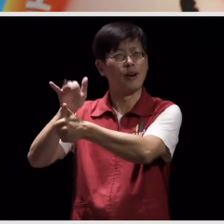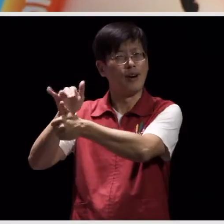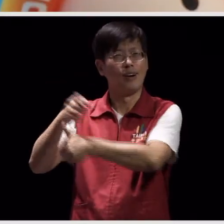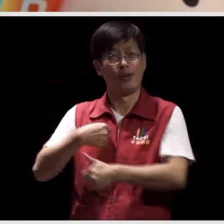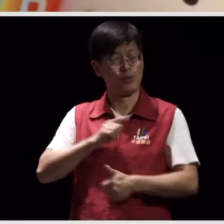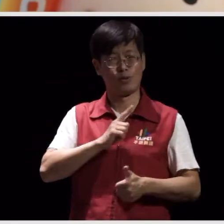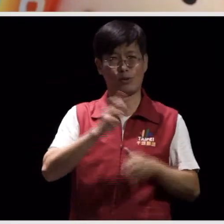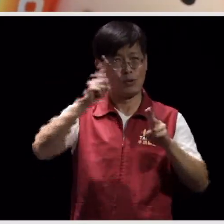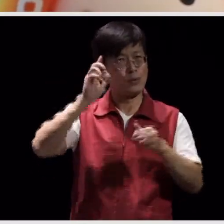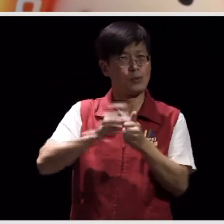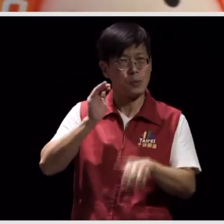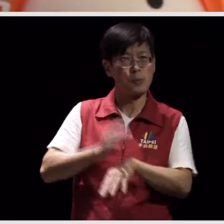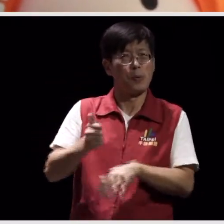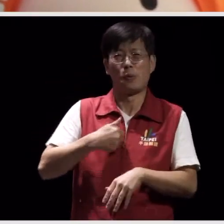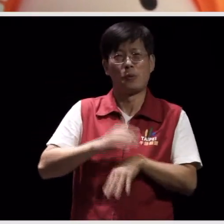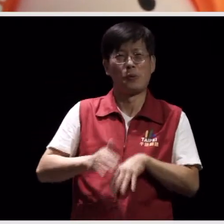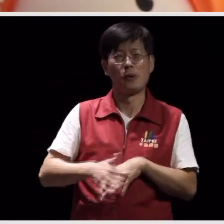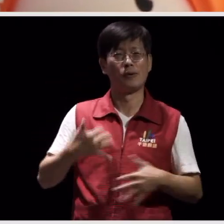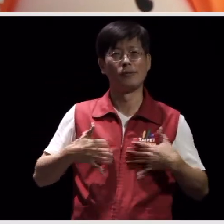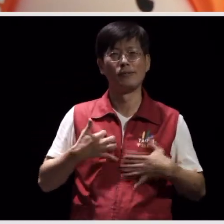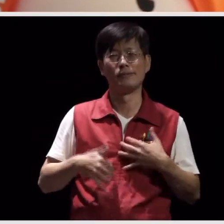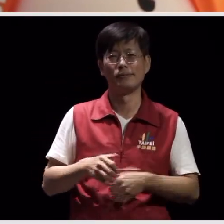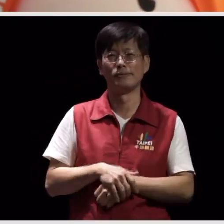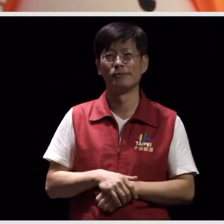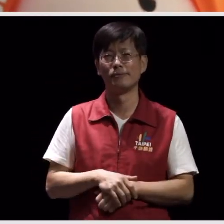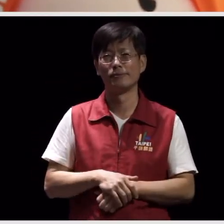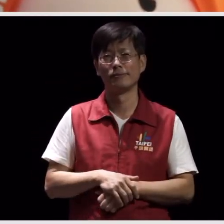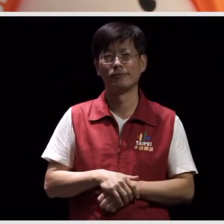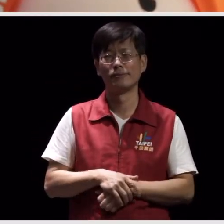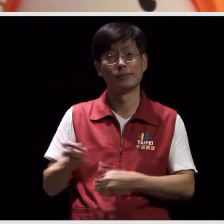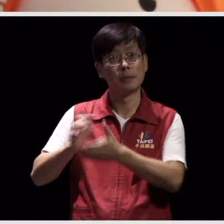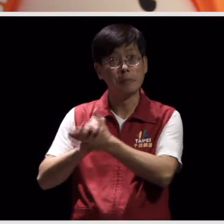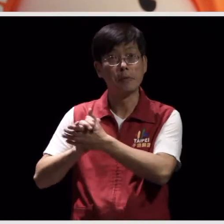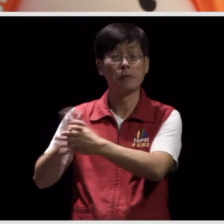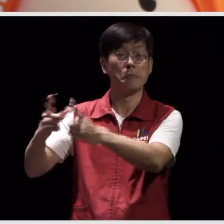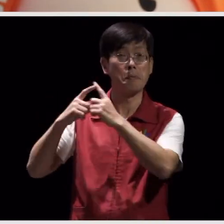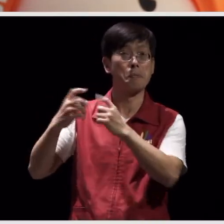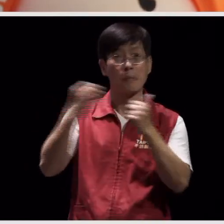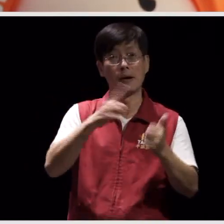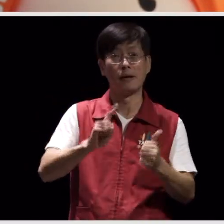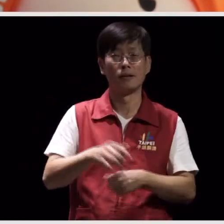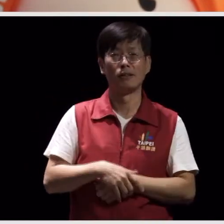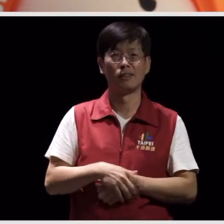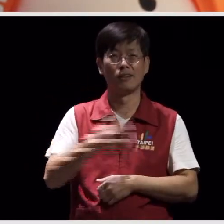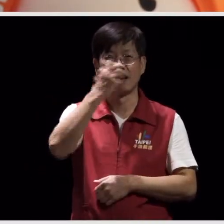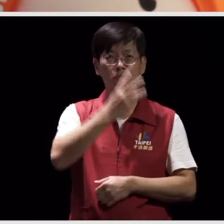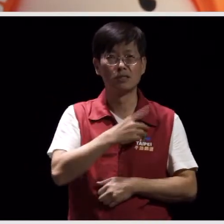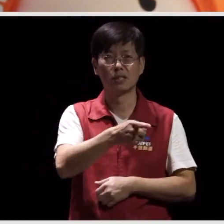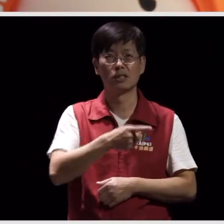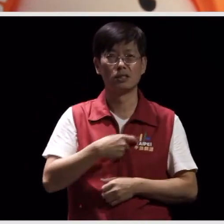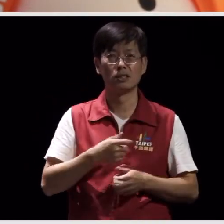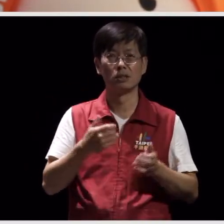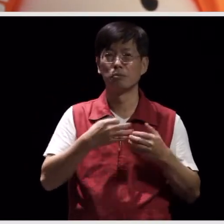我学会电脑了，好棒哦！”这样很开心，你知道吧？好，他朋友回他什么？就说：“老赵，你都要死